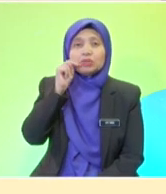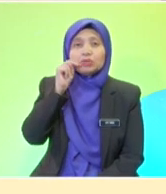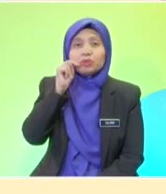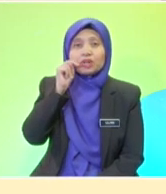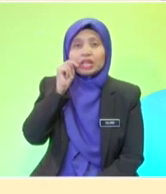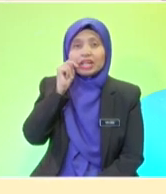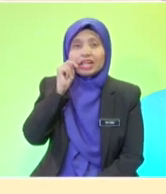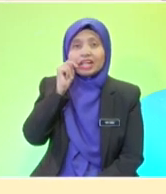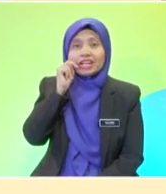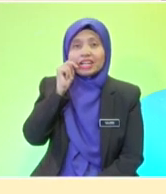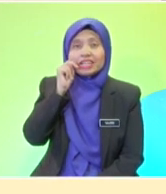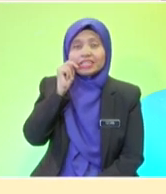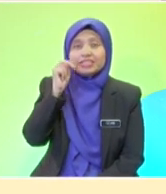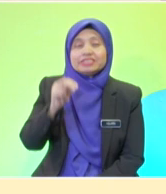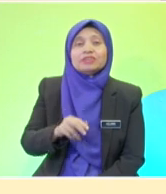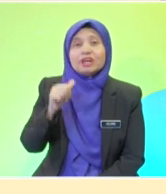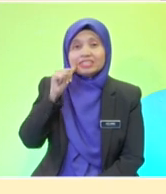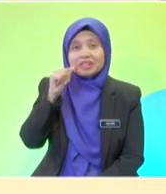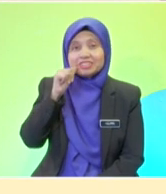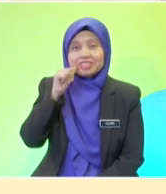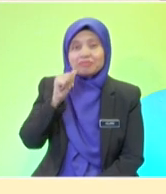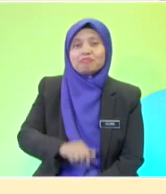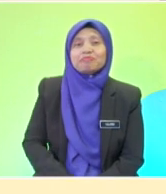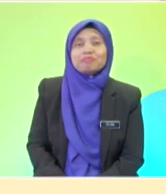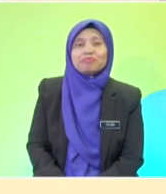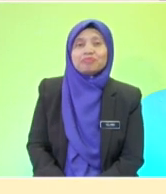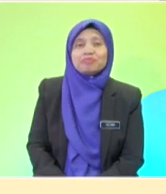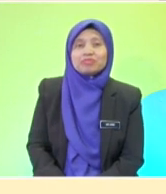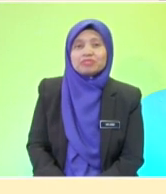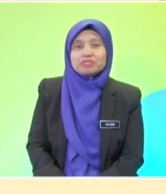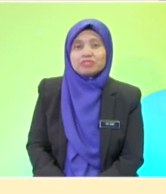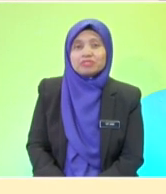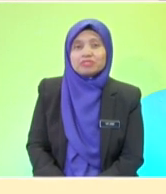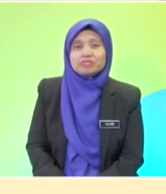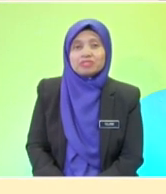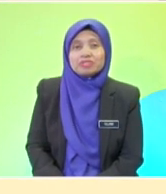Azrul seterusnya kita aja Azzahra